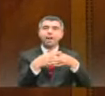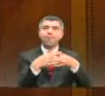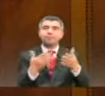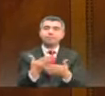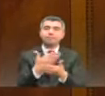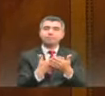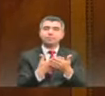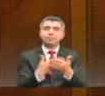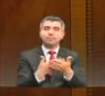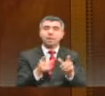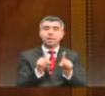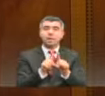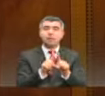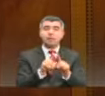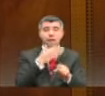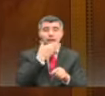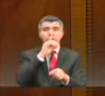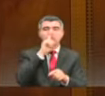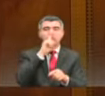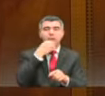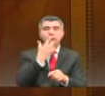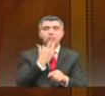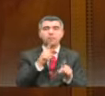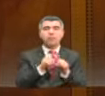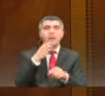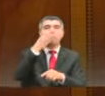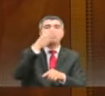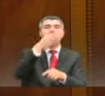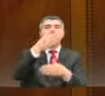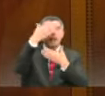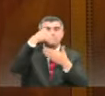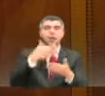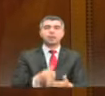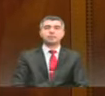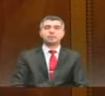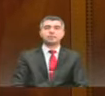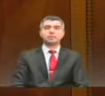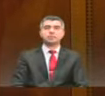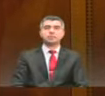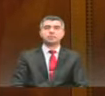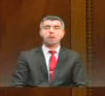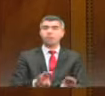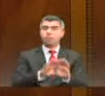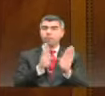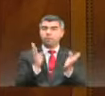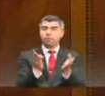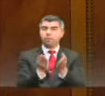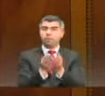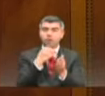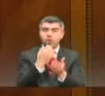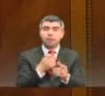ومن ثقة في بلدنا وفي مستقبل بلدنا. ويعكس انشغالنا في المقام